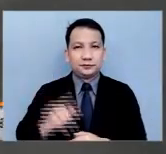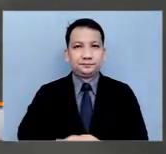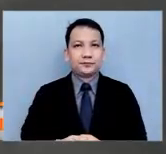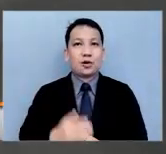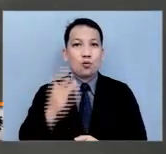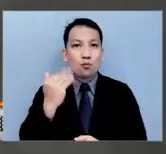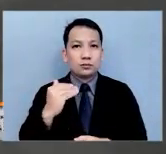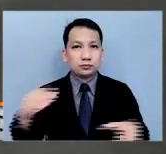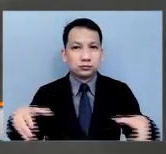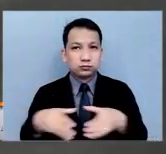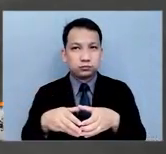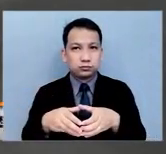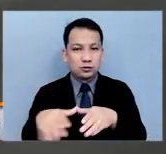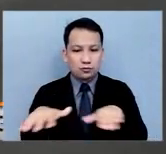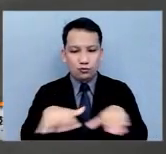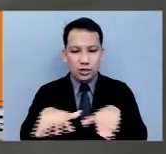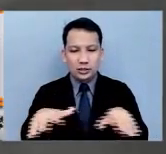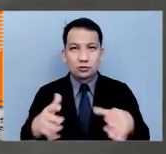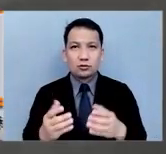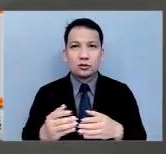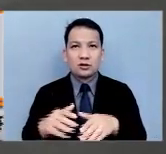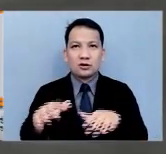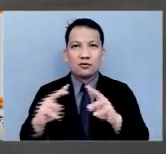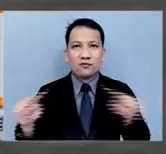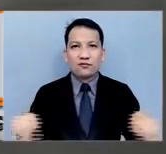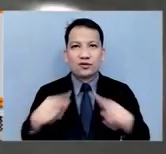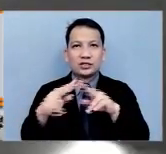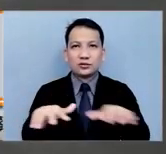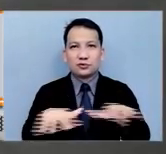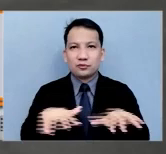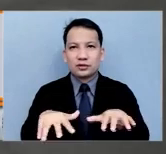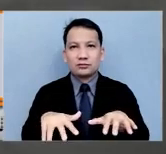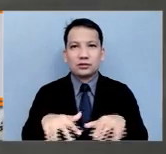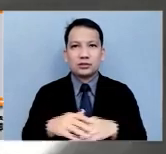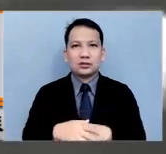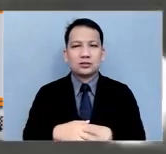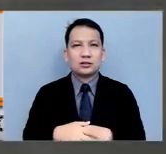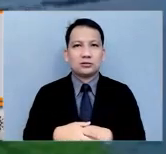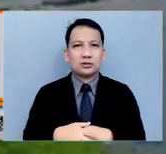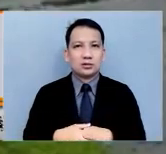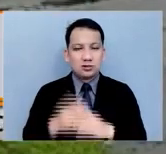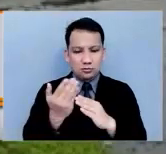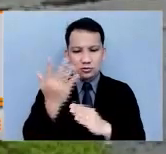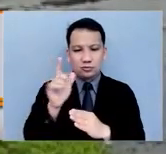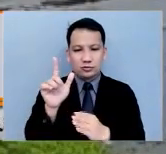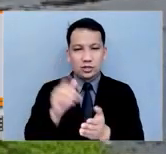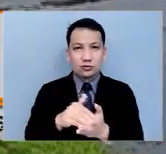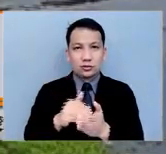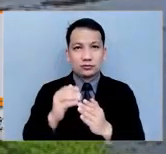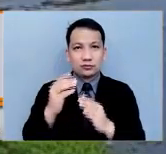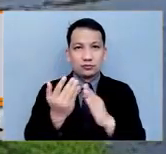isang volcanic earthquake sa bulkan kaninang alas 5 ng umaga. Nasa 2,000 metro rin ang taas ng binubugang